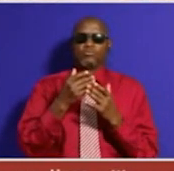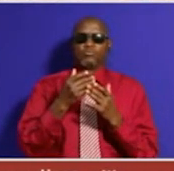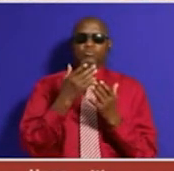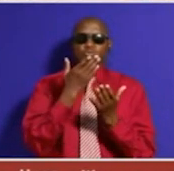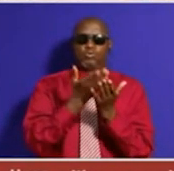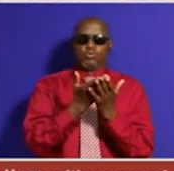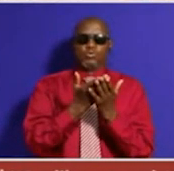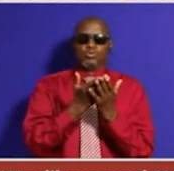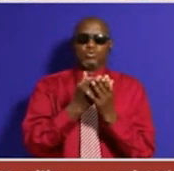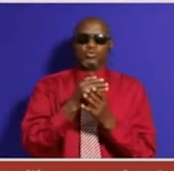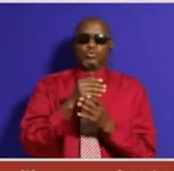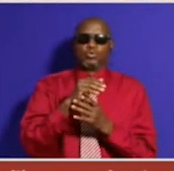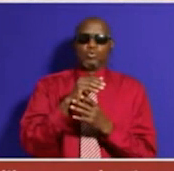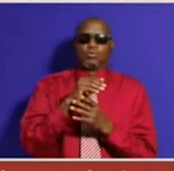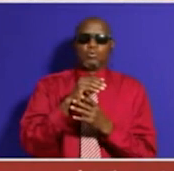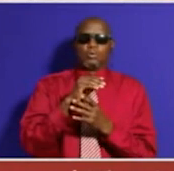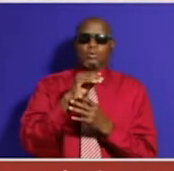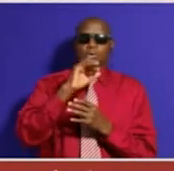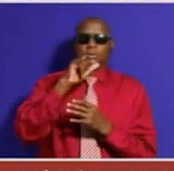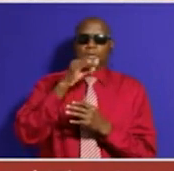hiyo kihusishwa na uteuzi wa